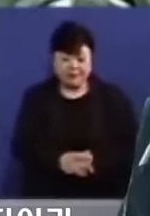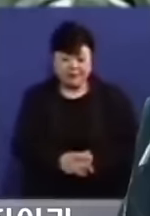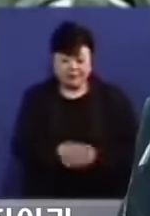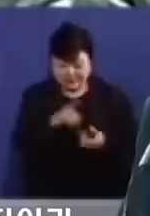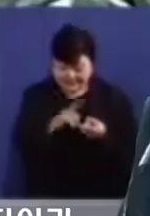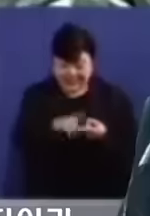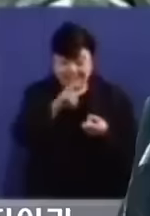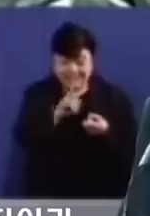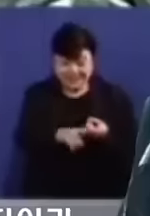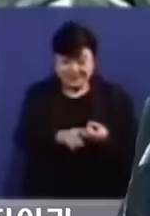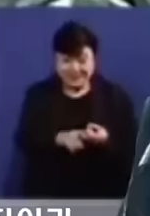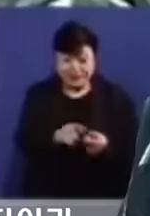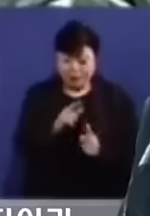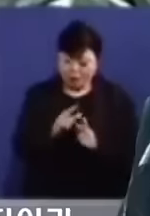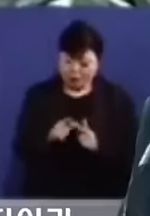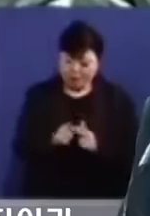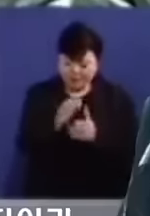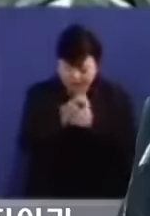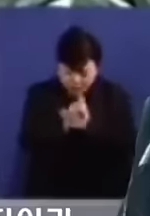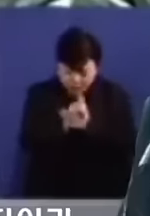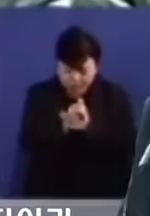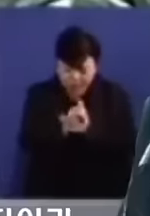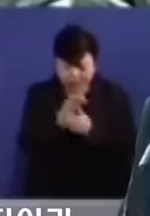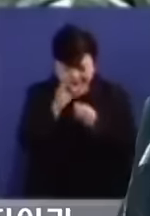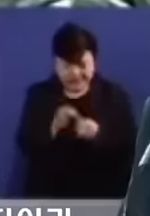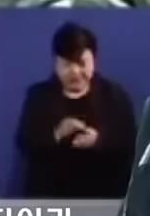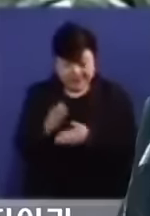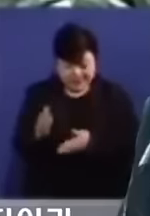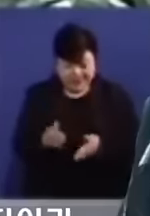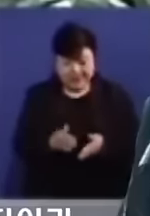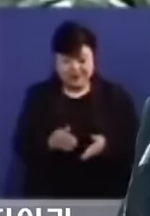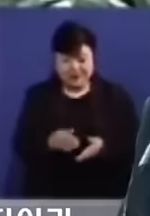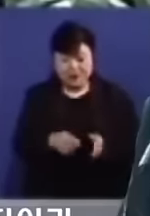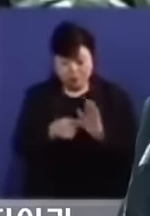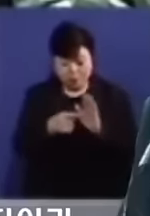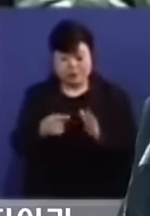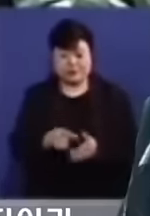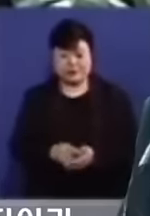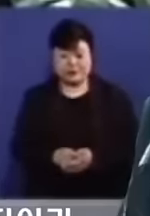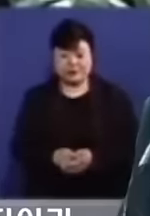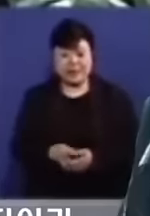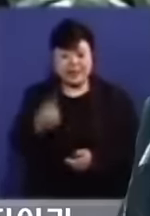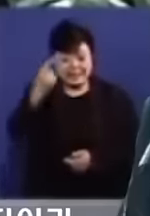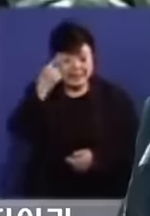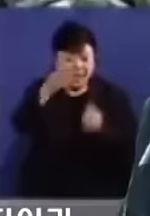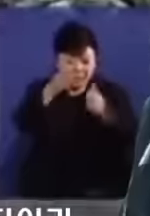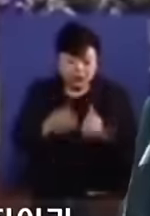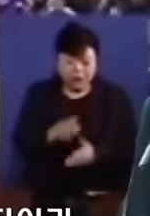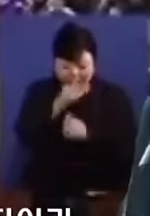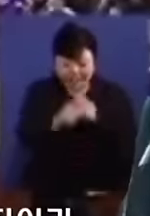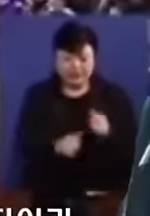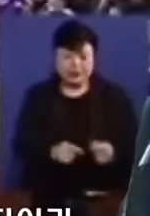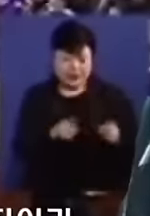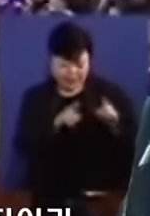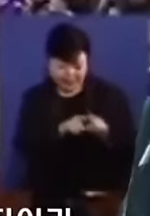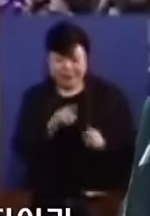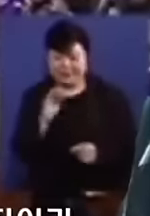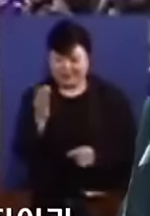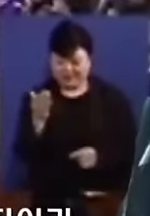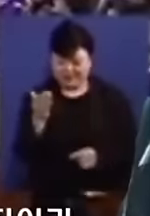거기에 대한 고민을 하고 기도할 동안에 하나님이 길을 보여주신 것입니다. 우리 생각을 통해서 하나님과 하나가 될 수